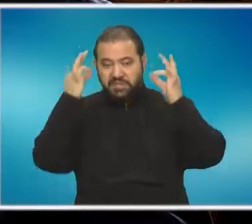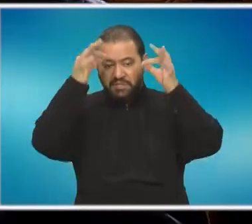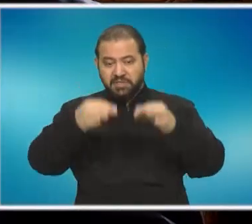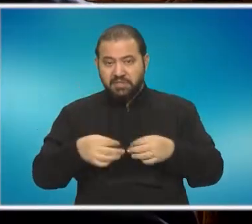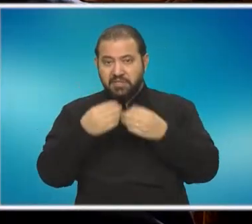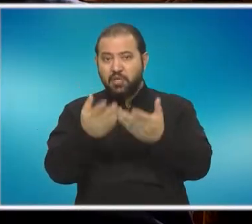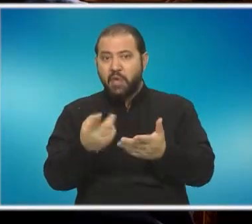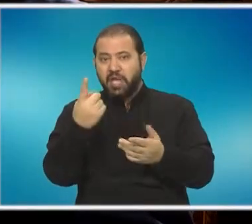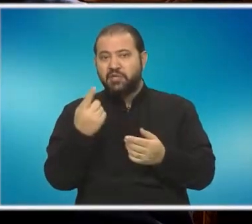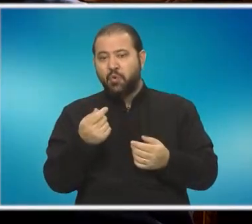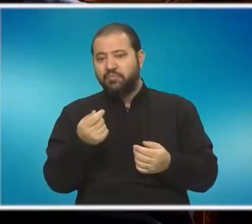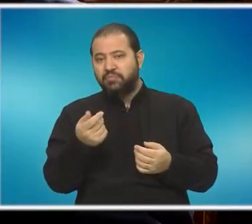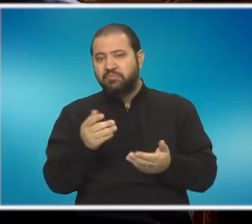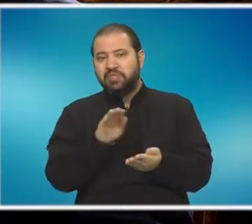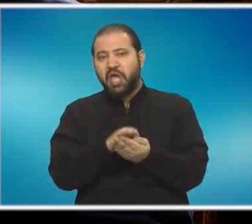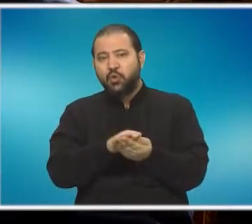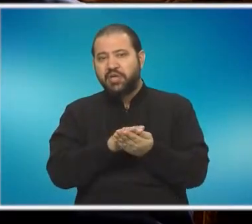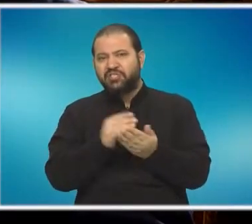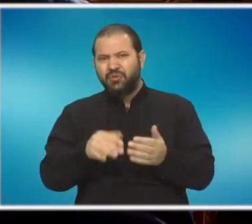și ajungi să te tulburi mai tare.